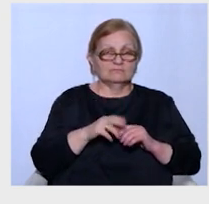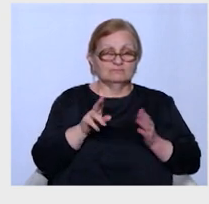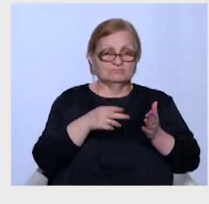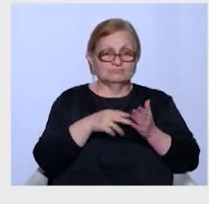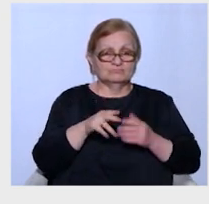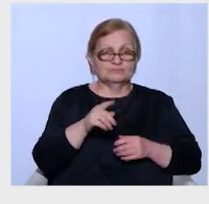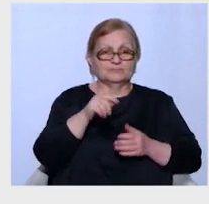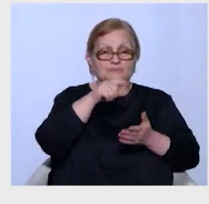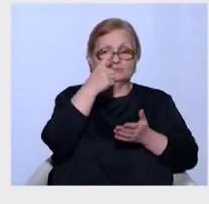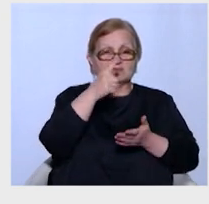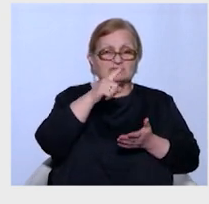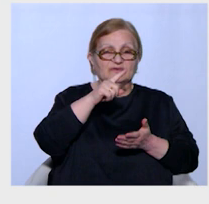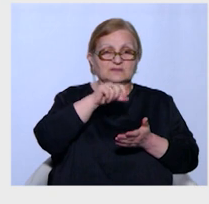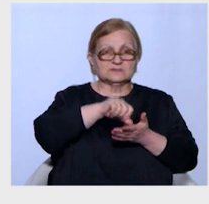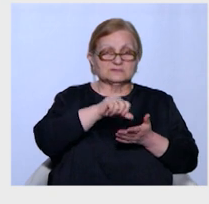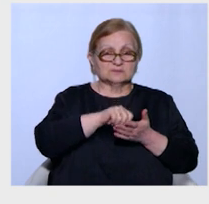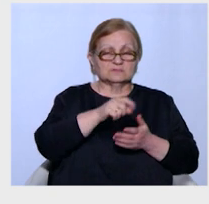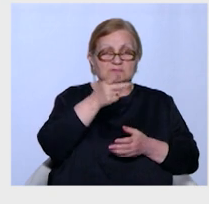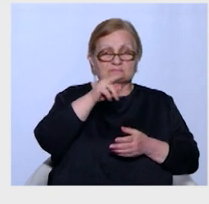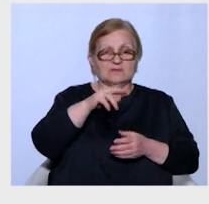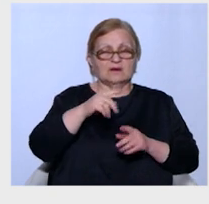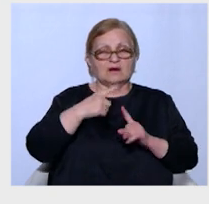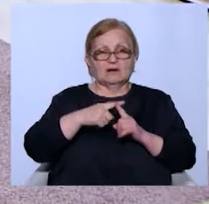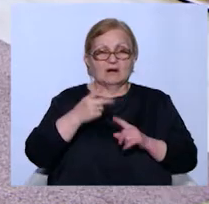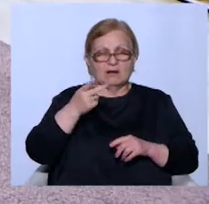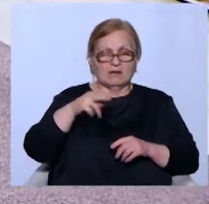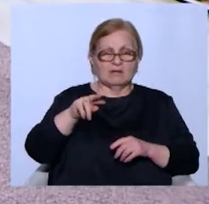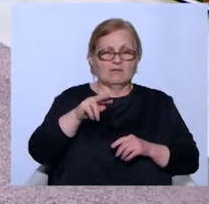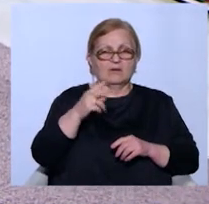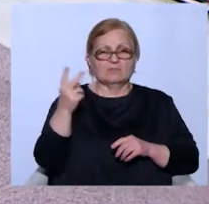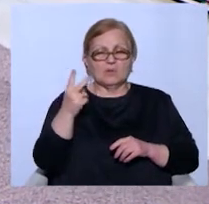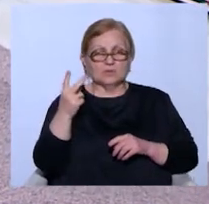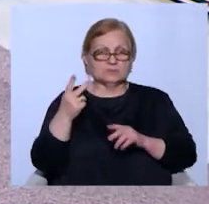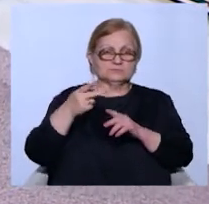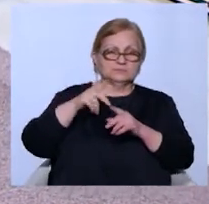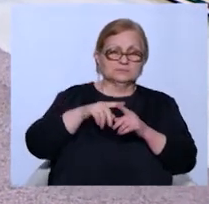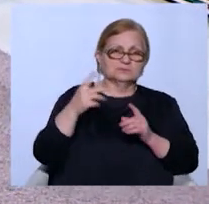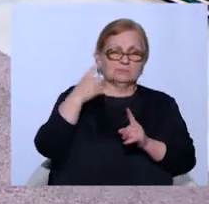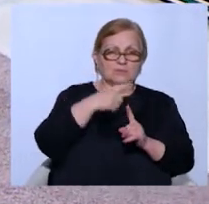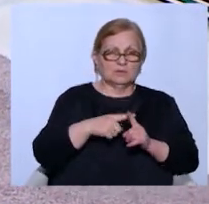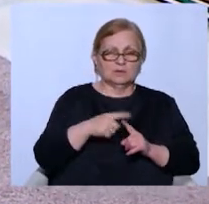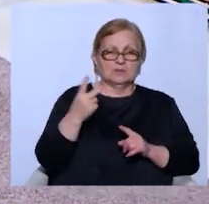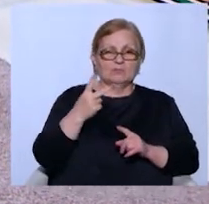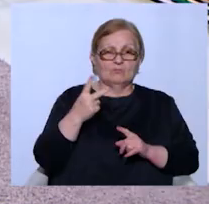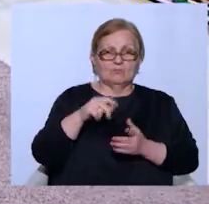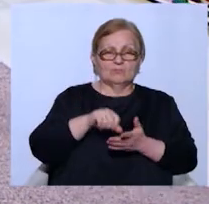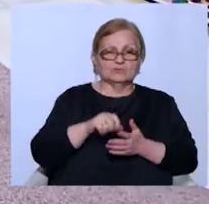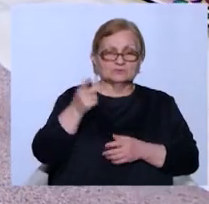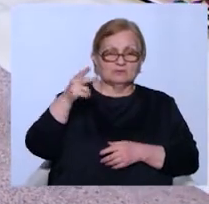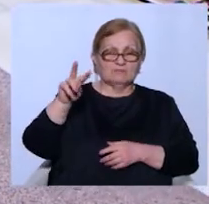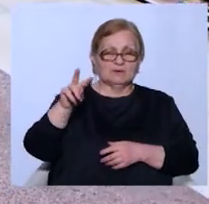არის პირველი წევრის კვადრატს, მივუმატოთ გაორკეცებული ნამრავლი პირველი წევრისა მეორეზე და მივუმატოთ მეორე წევრის